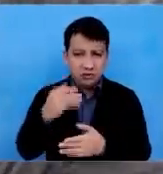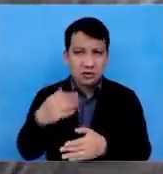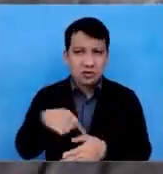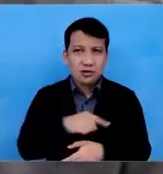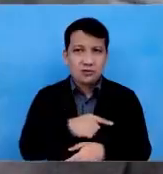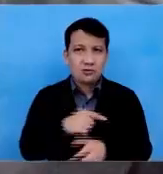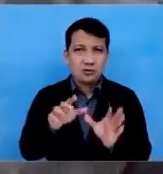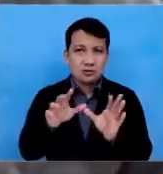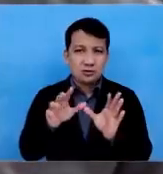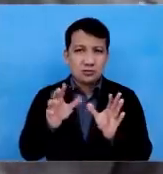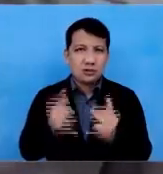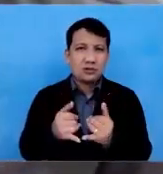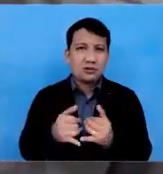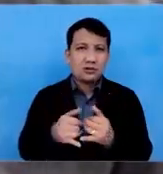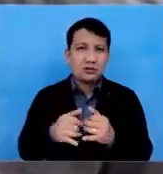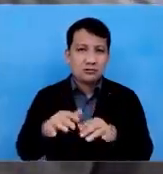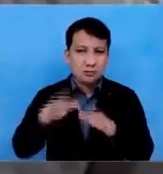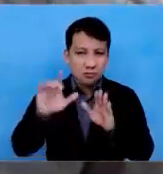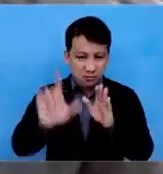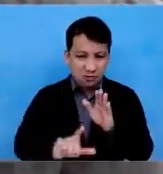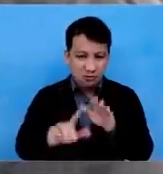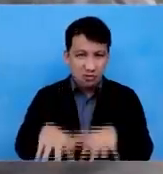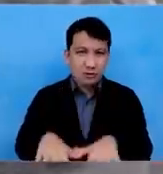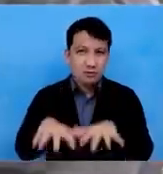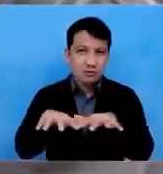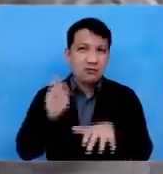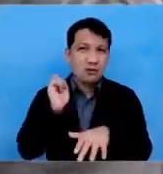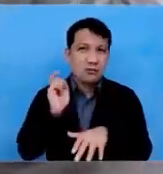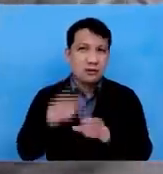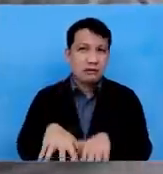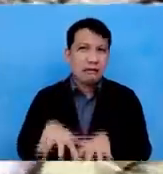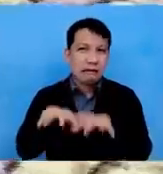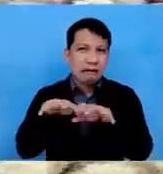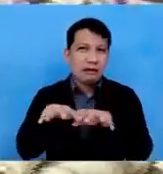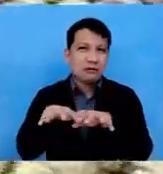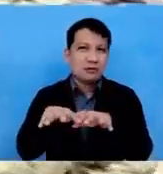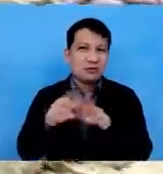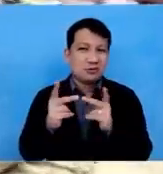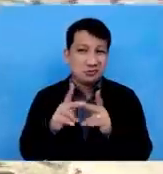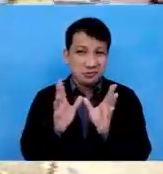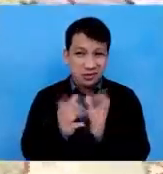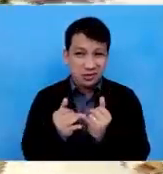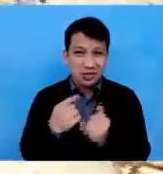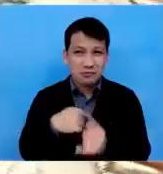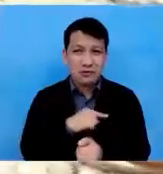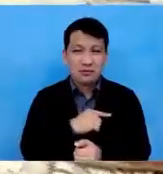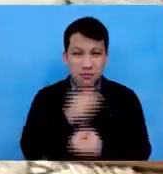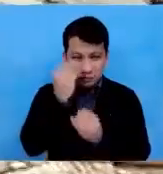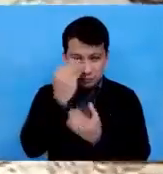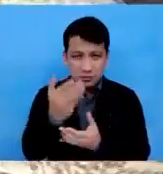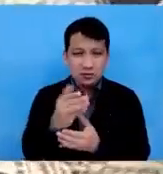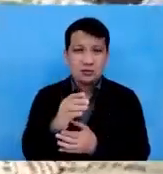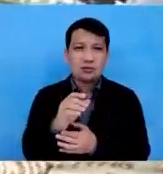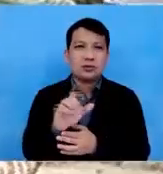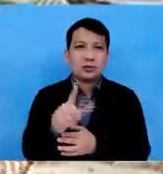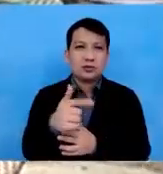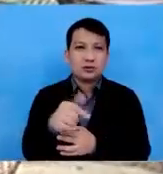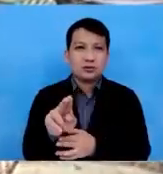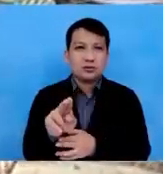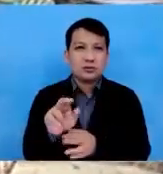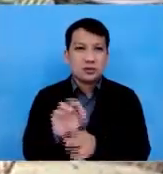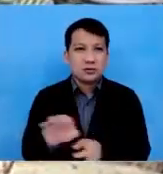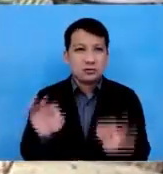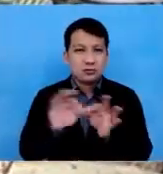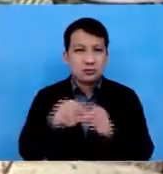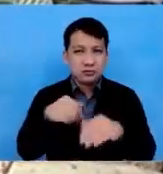amin. Mababa. Madaling paan ng tubig. Iniutos ng Sultan Kudarat LGU na kailangang magpadala